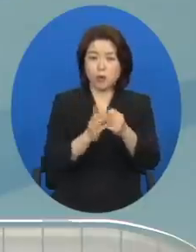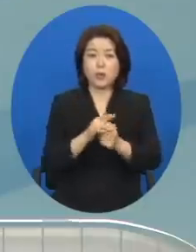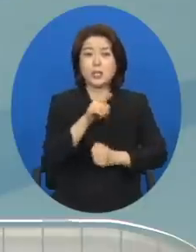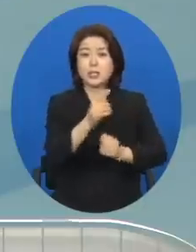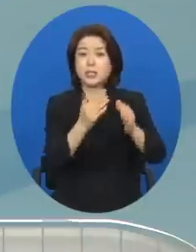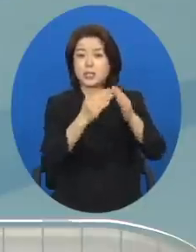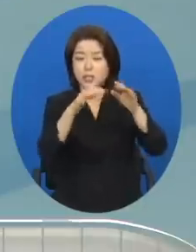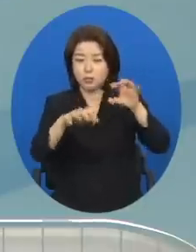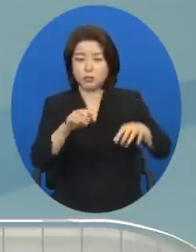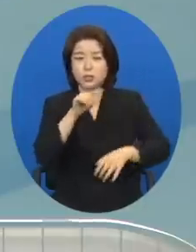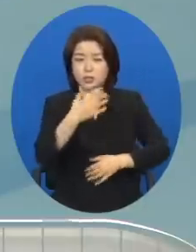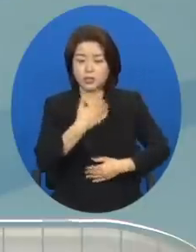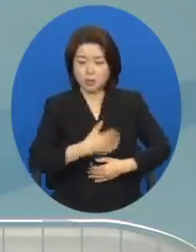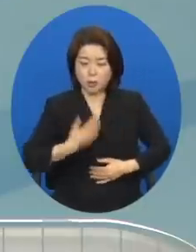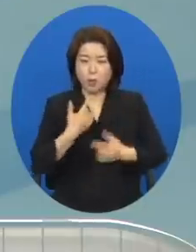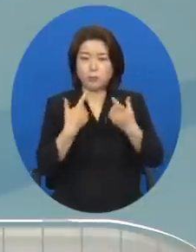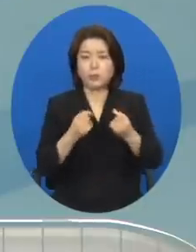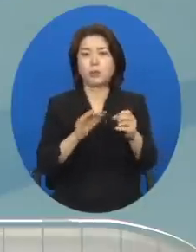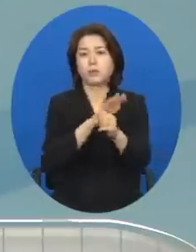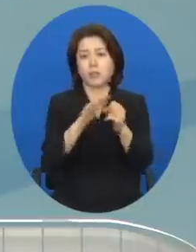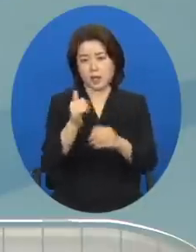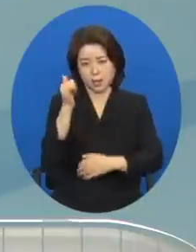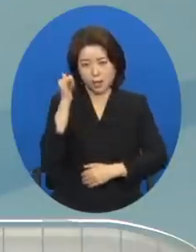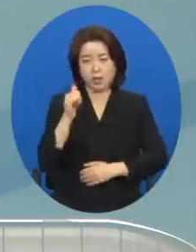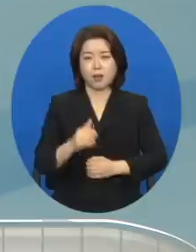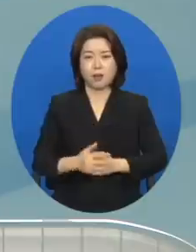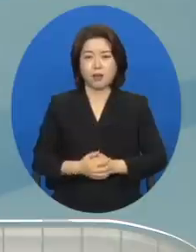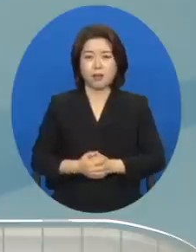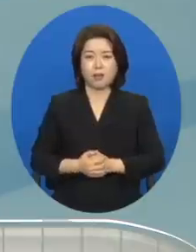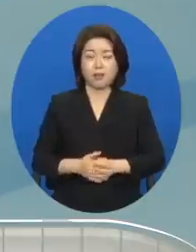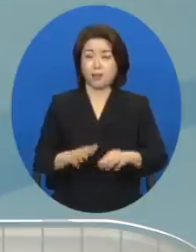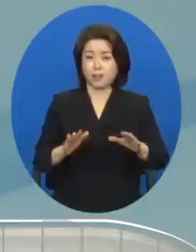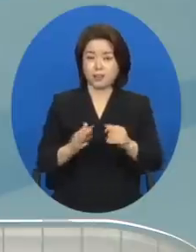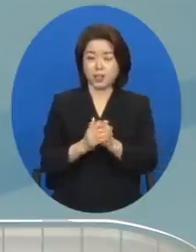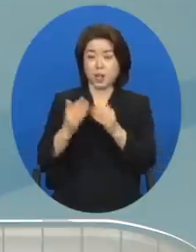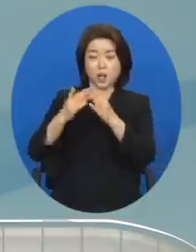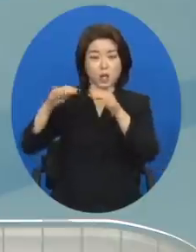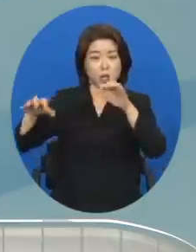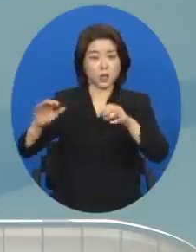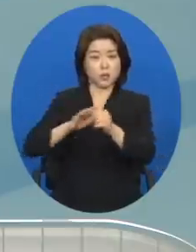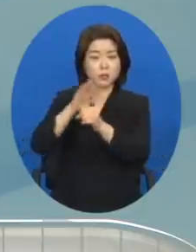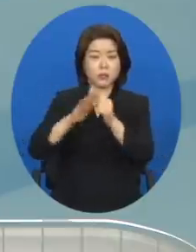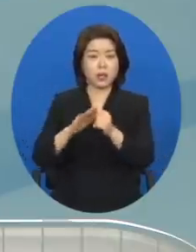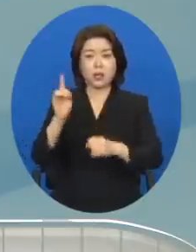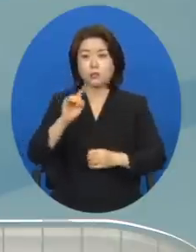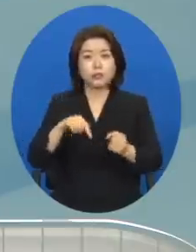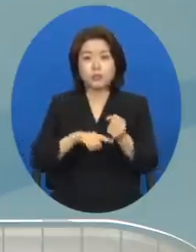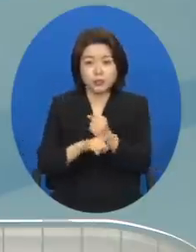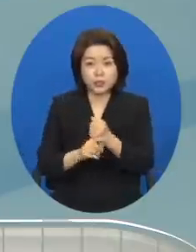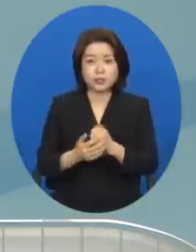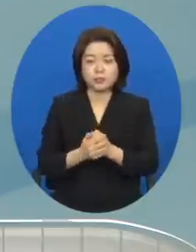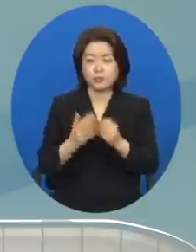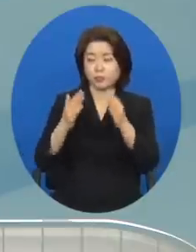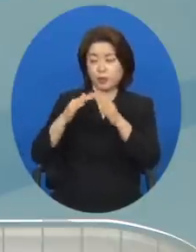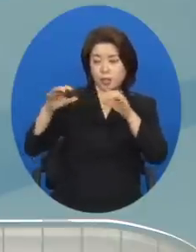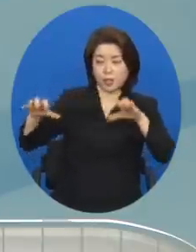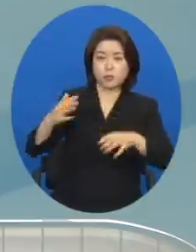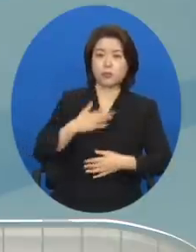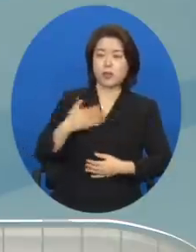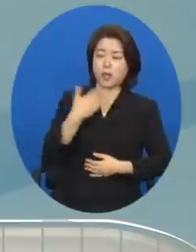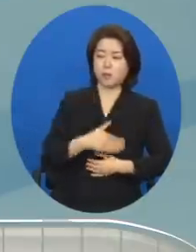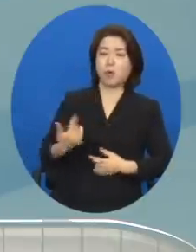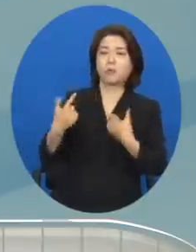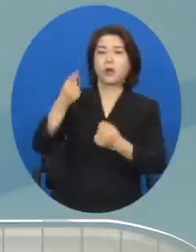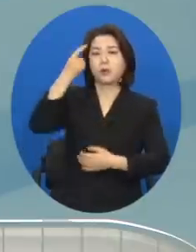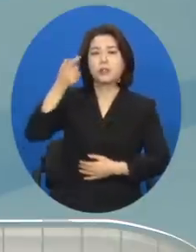이웃을 내 몸과 같이 사랑하라는. 자, 이웃 사랑은 무슨 뜻이에요? 이웃을 내 몸이라고 여기는